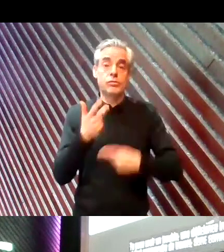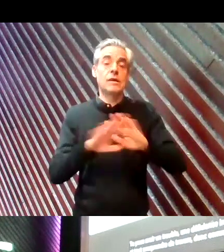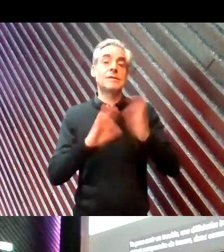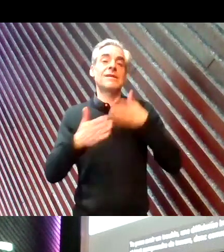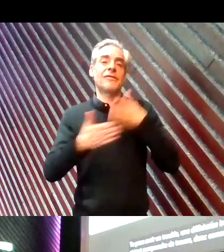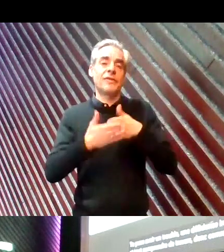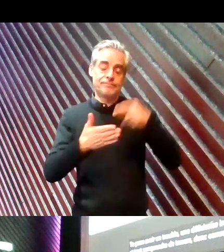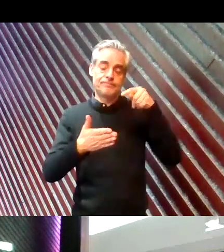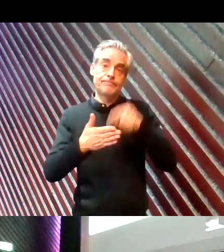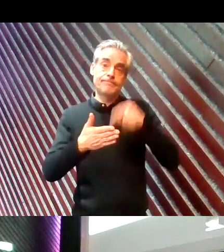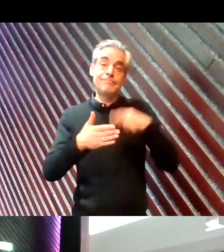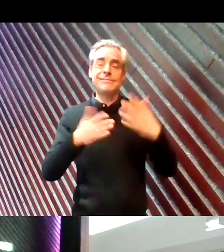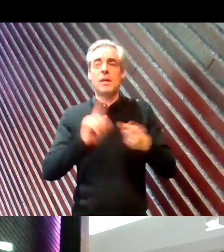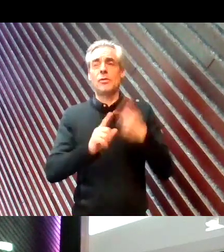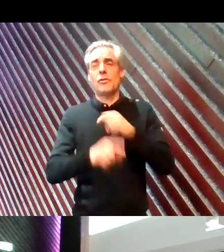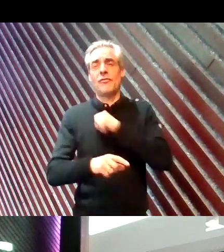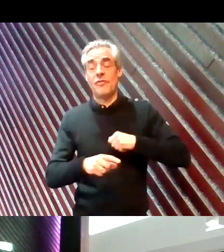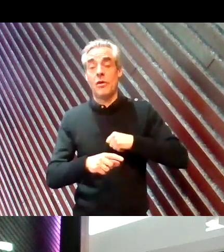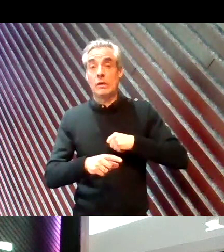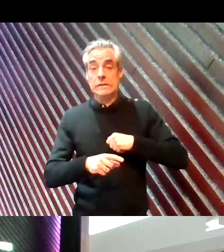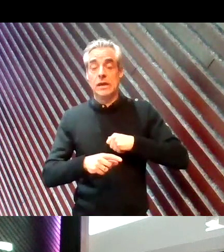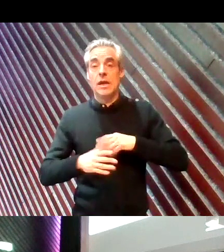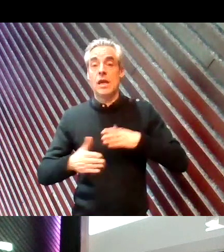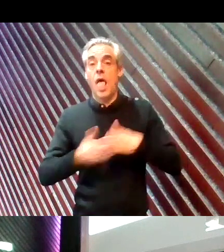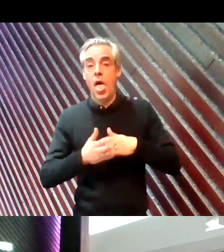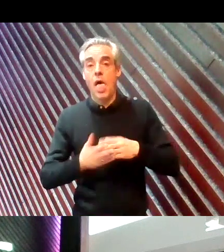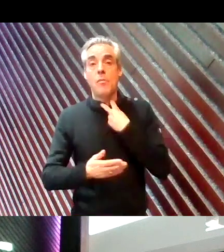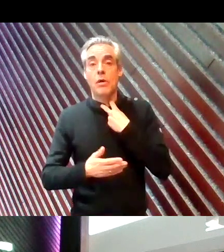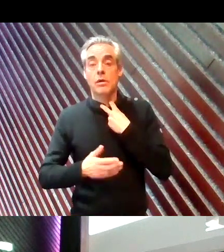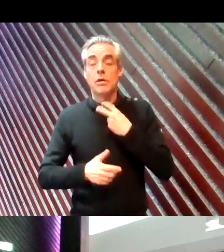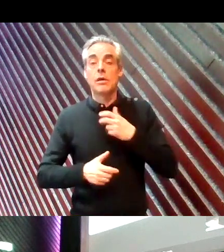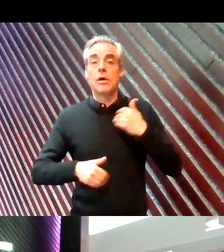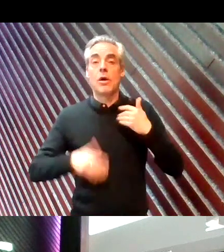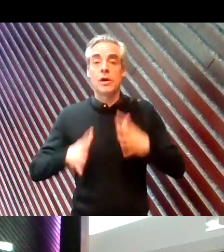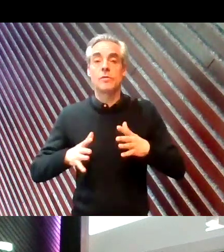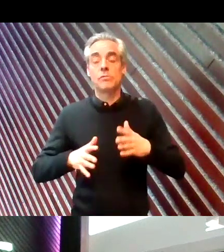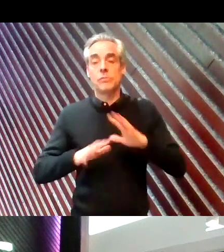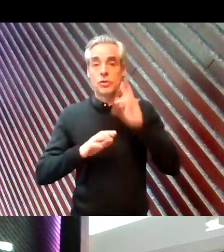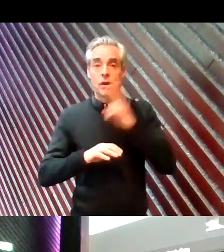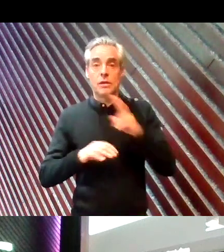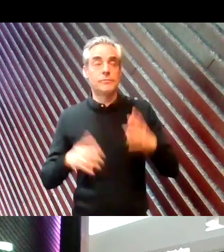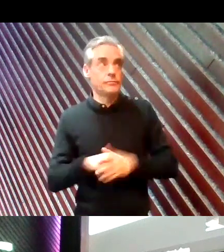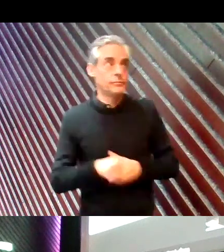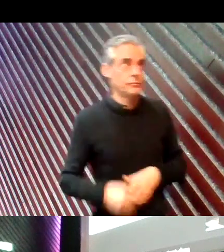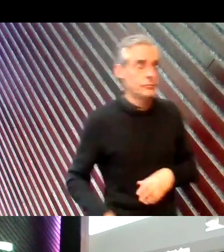'est un frein qui est extrêmement important dans l'engagement des personnes de manière générale.